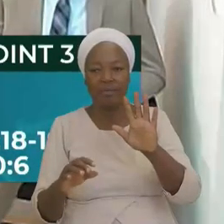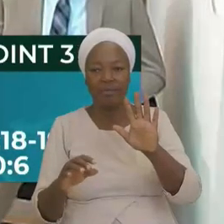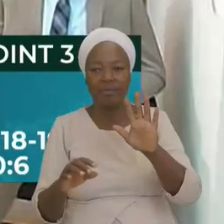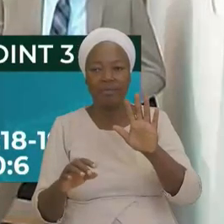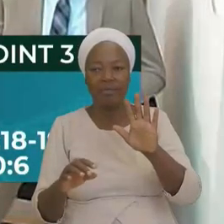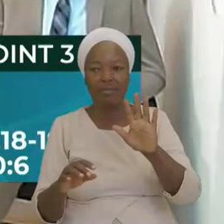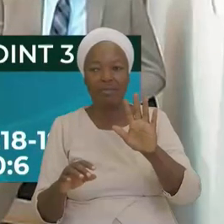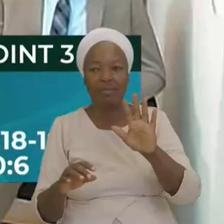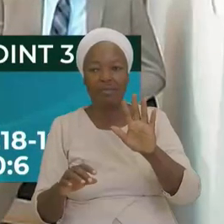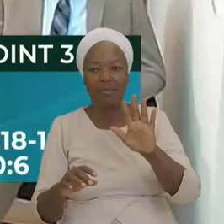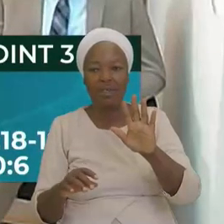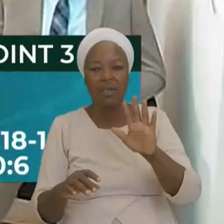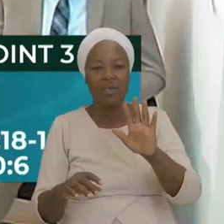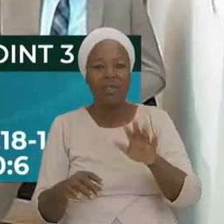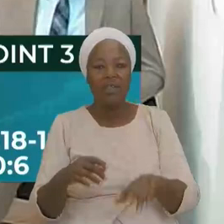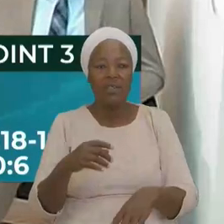Voyons le verset 5.